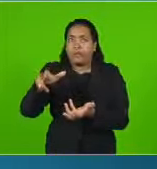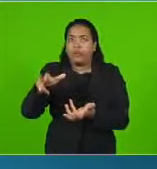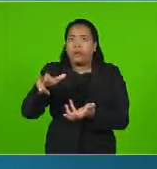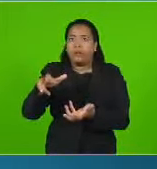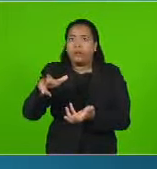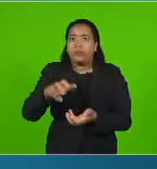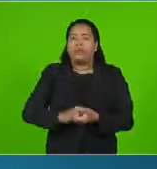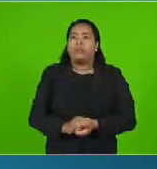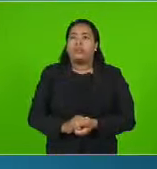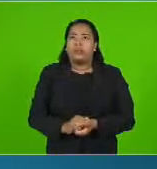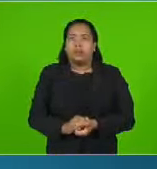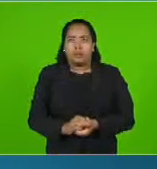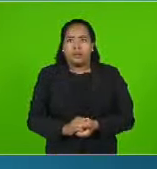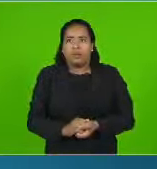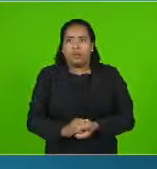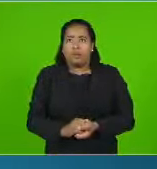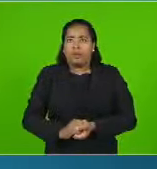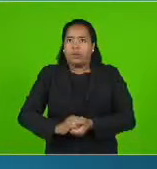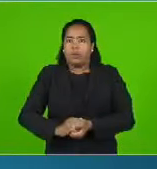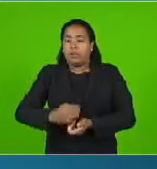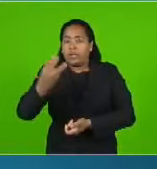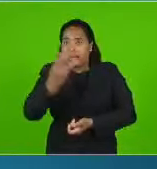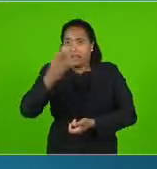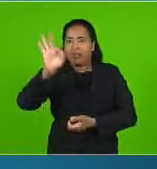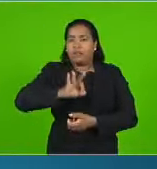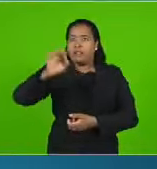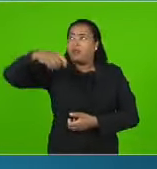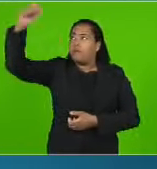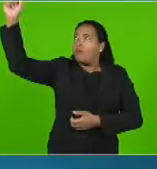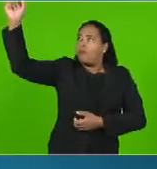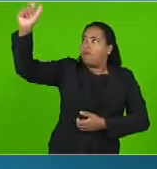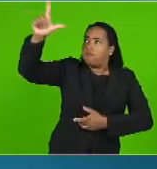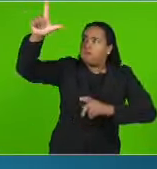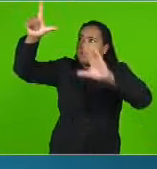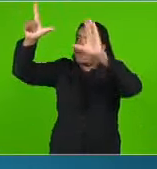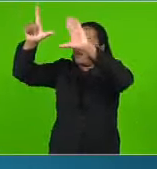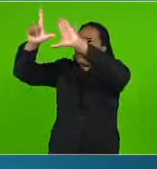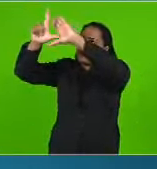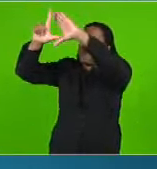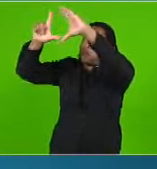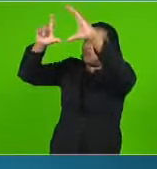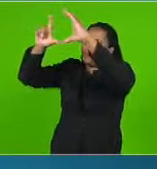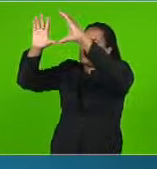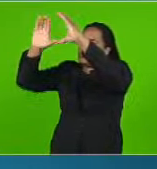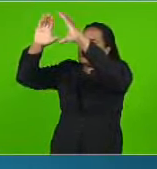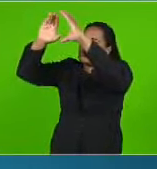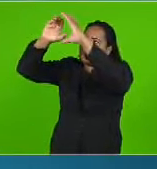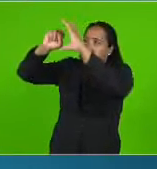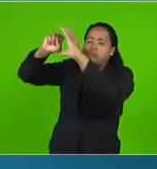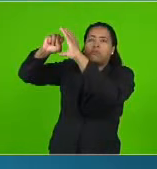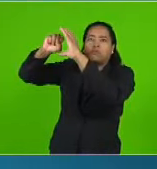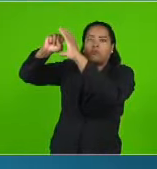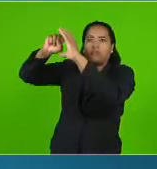да, и третья часть луны, и третья часть звезд. Ну, посмотрите, когда там, говорит, 30%,